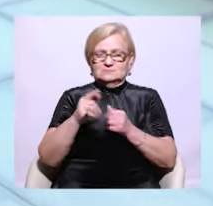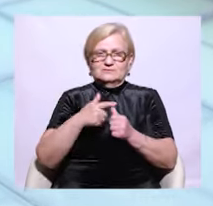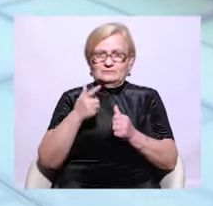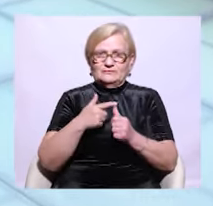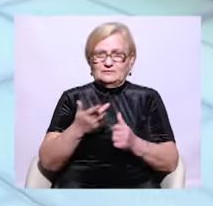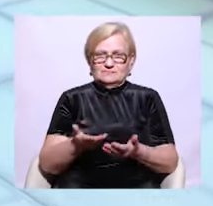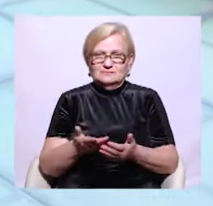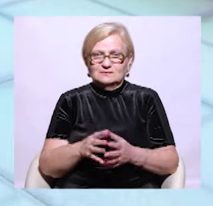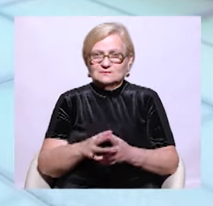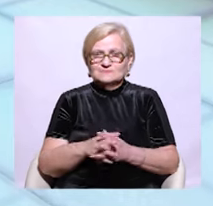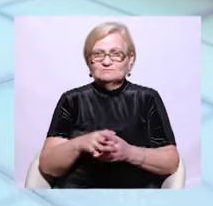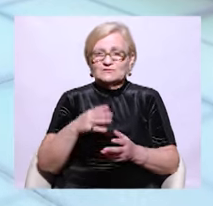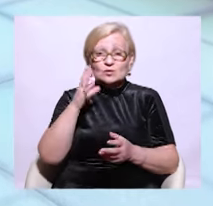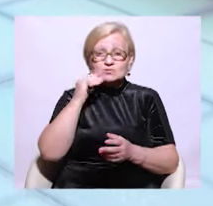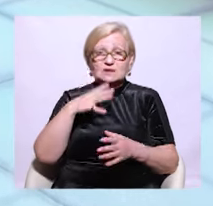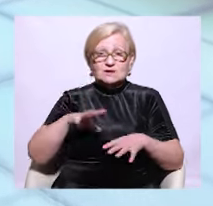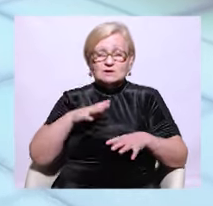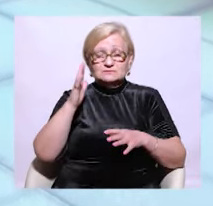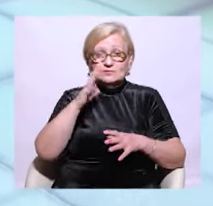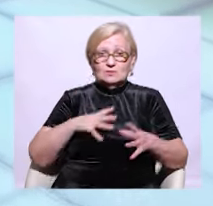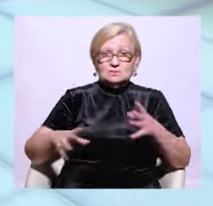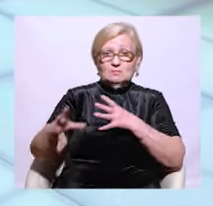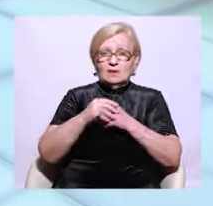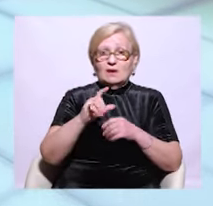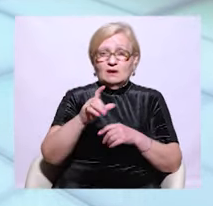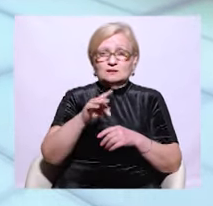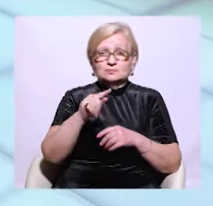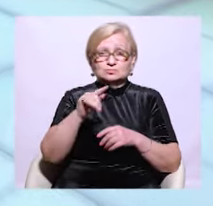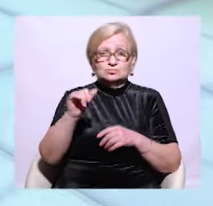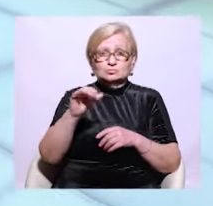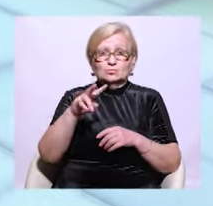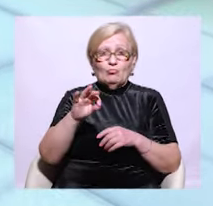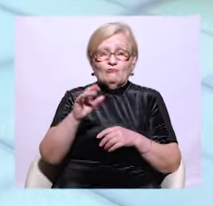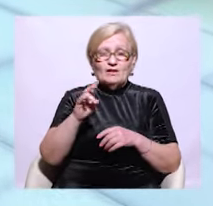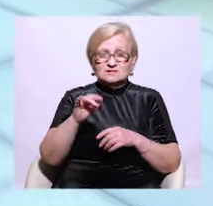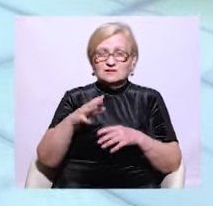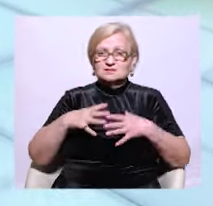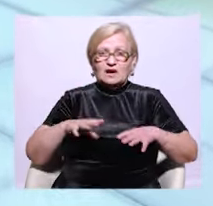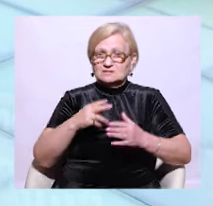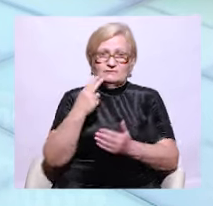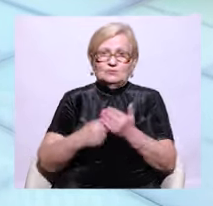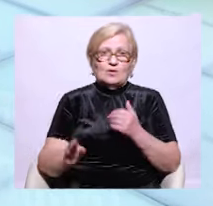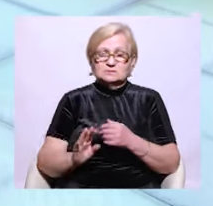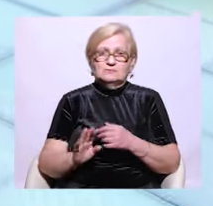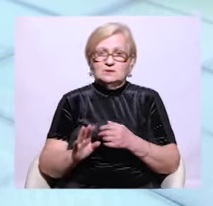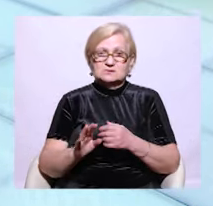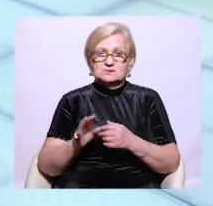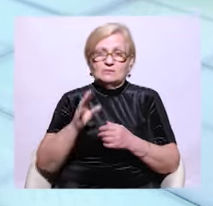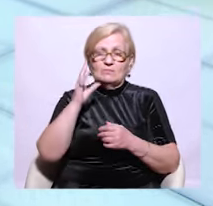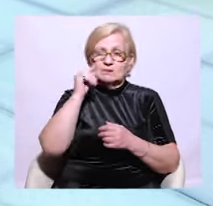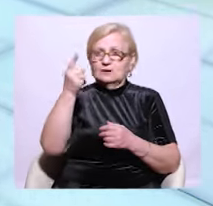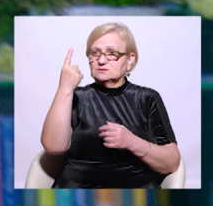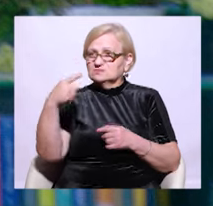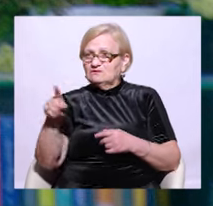ჩვენი დამმარცხებლები არ არსებობენ ამ ქვეყნად. ეს აქტუალურია როგორც მაშინ,